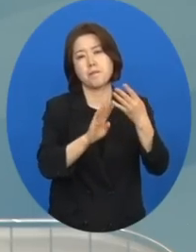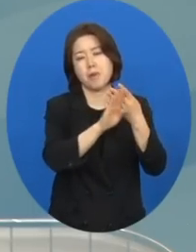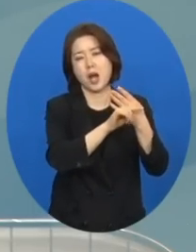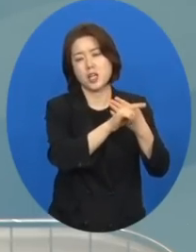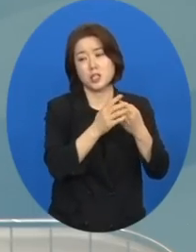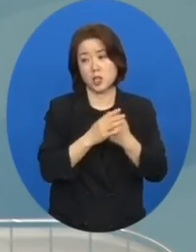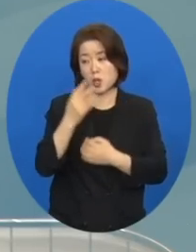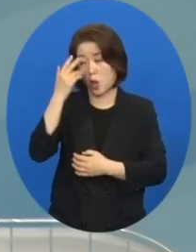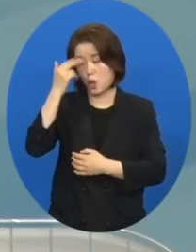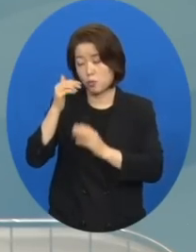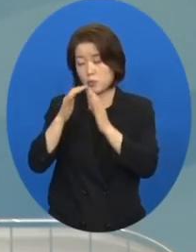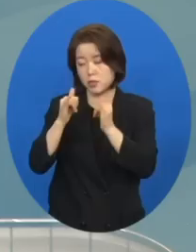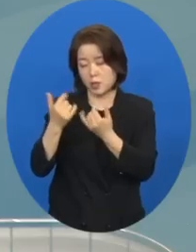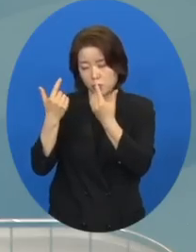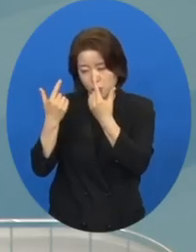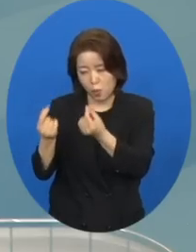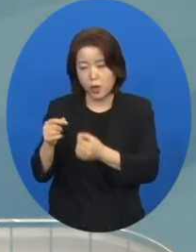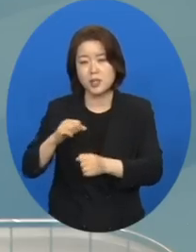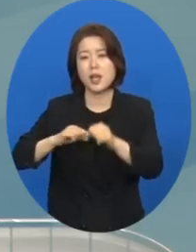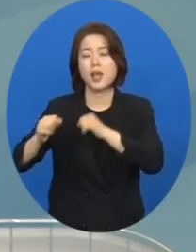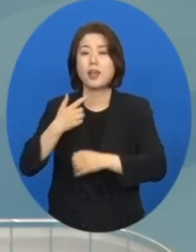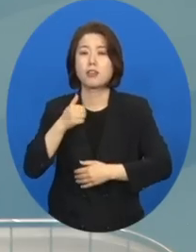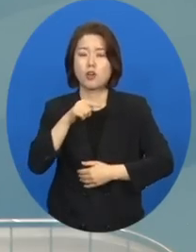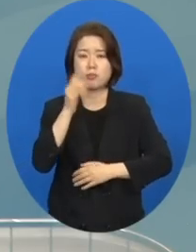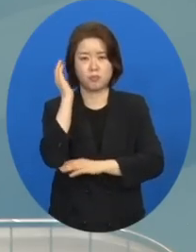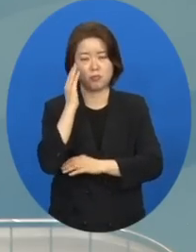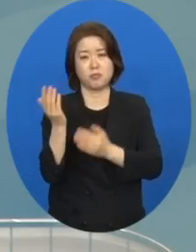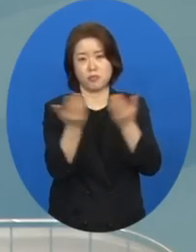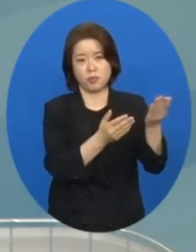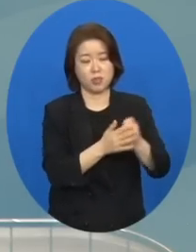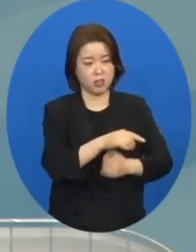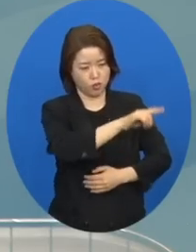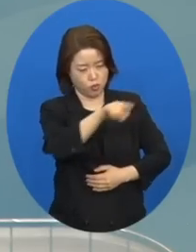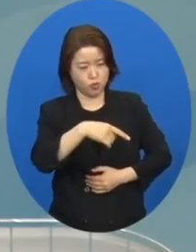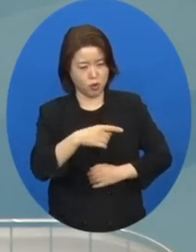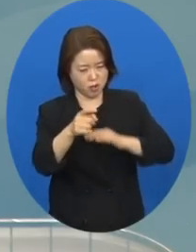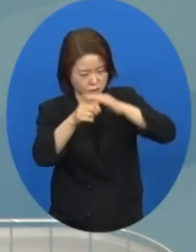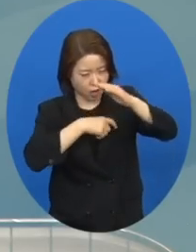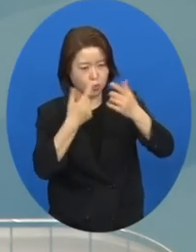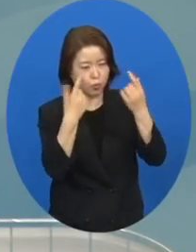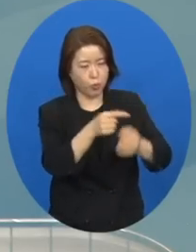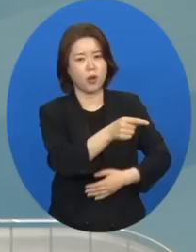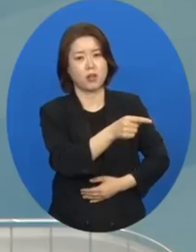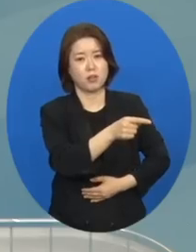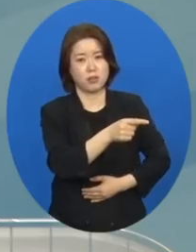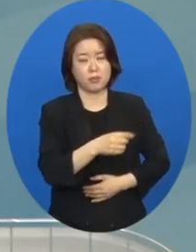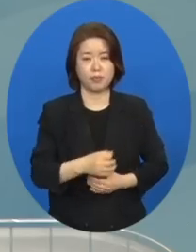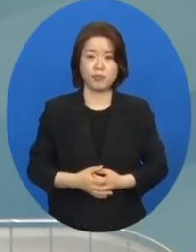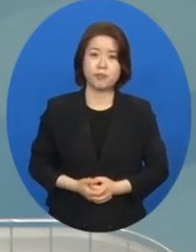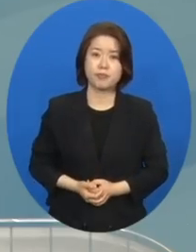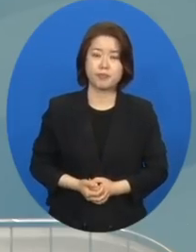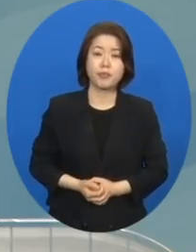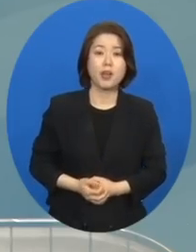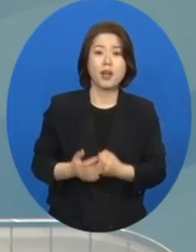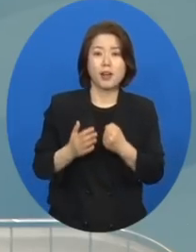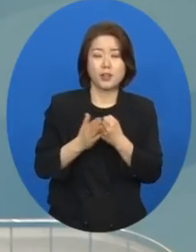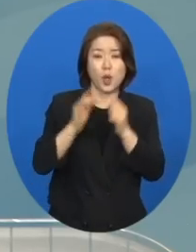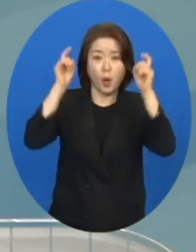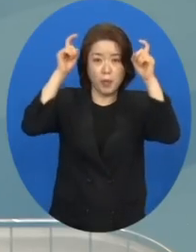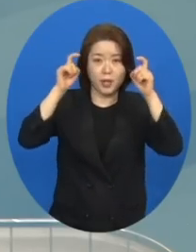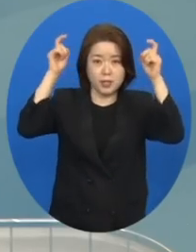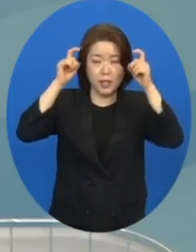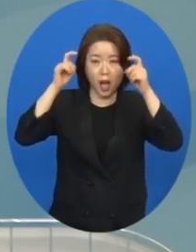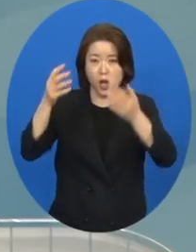방식을 그들의 얘기를 하고 있잖아요 너희들은 강도나 다름없다고 말씀하는 겁니다 그래서 양들을